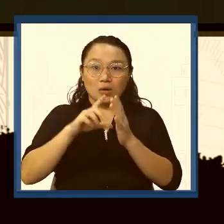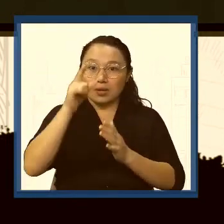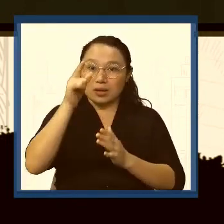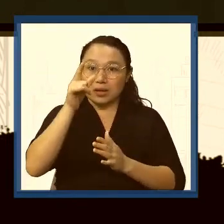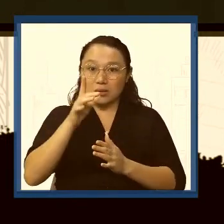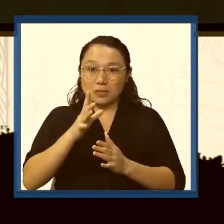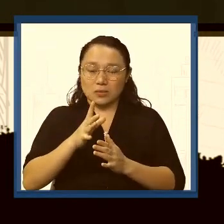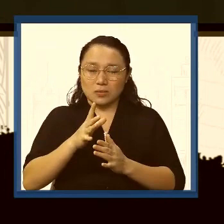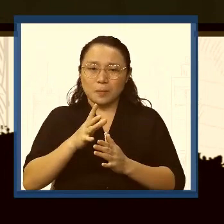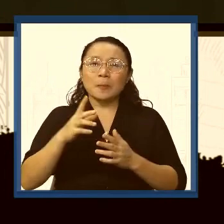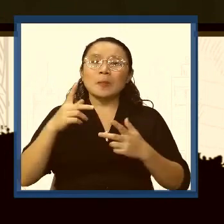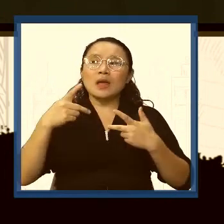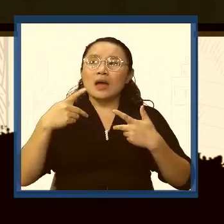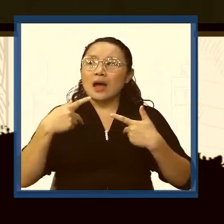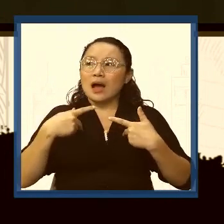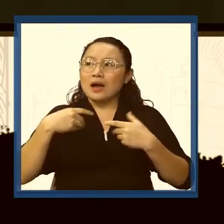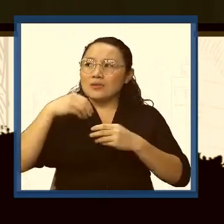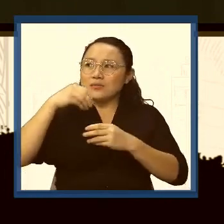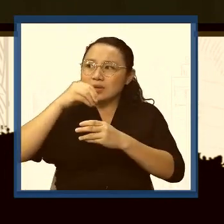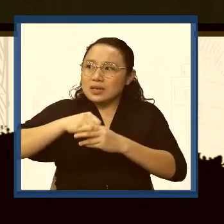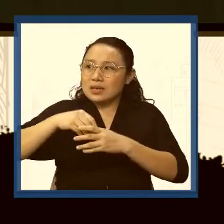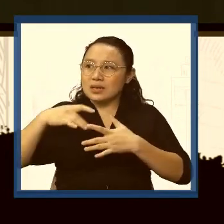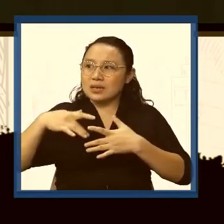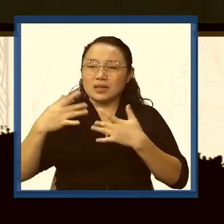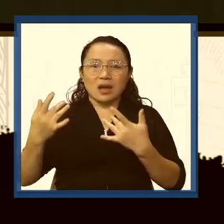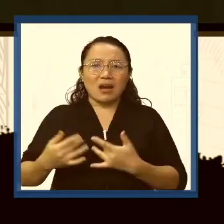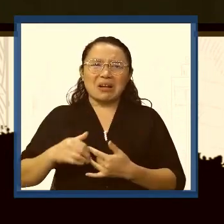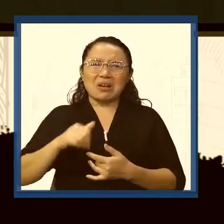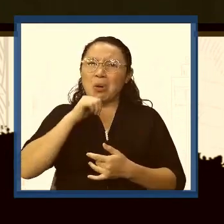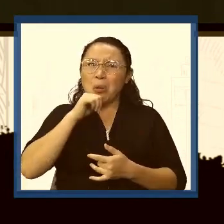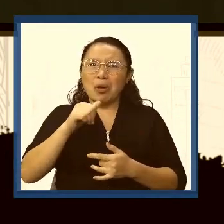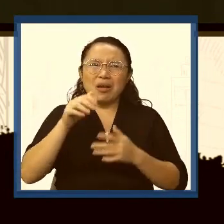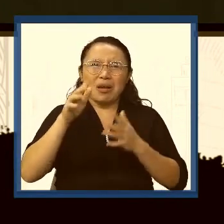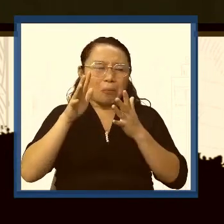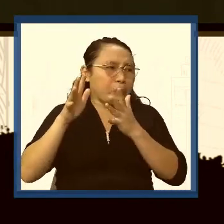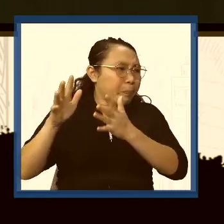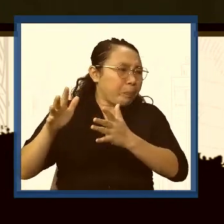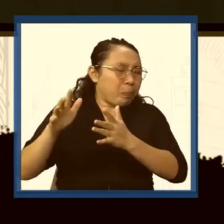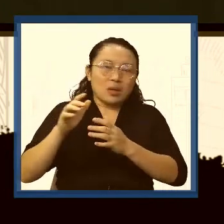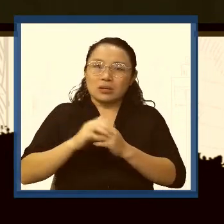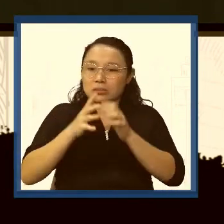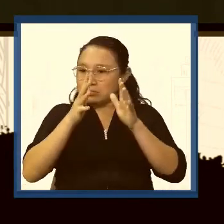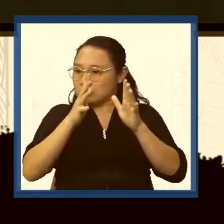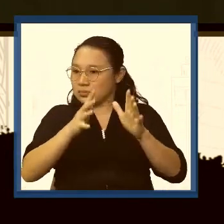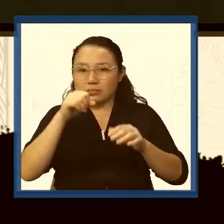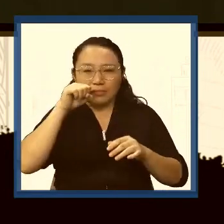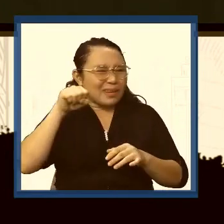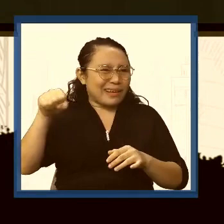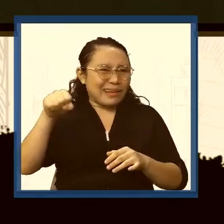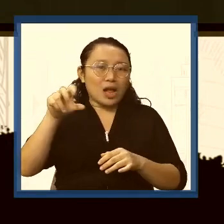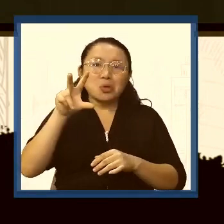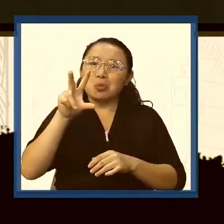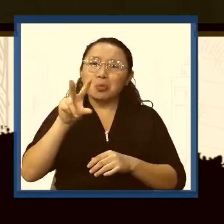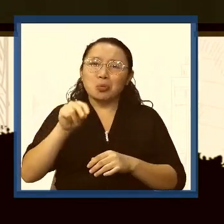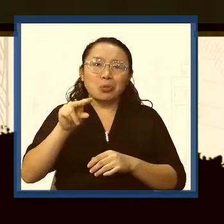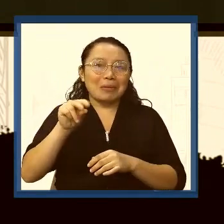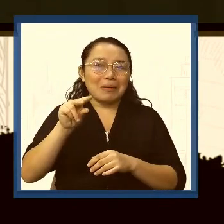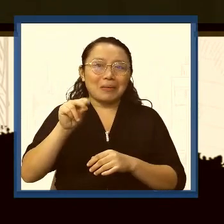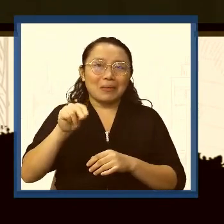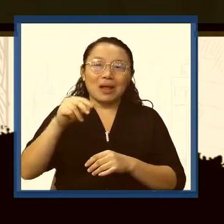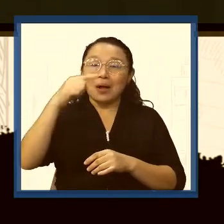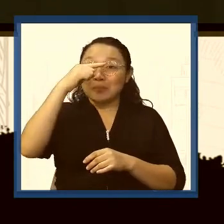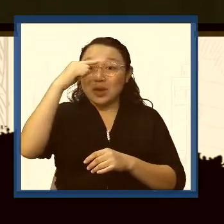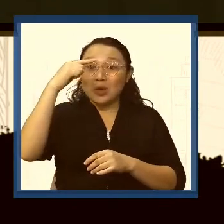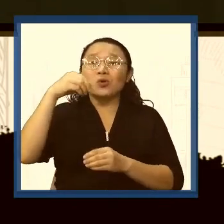David, naa sa iyang kasing-kasing. Wala niya balibari, wala niya isalikway, wala niya supaka ang sugo sa Dios kay naa